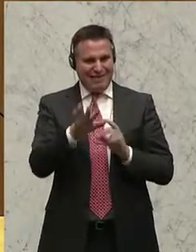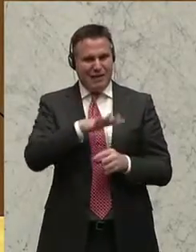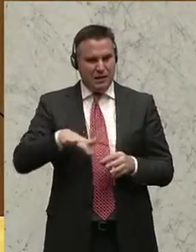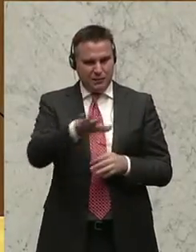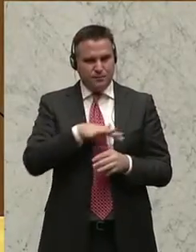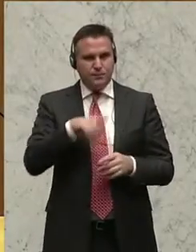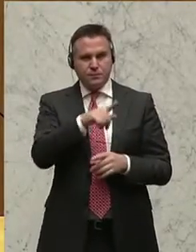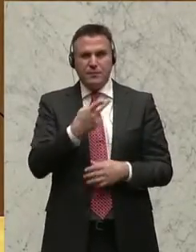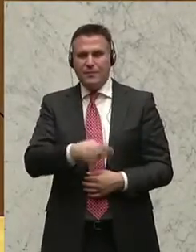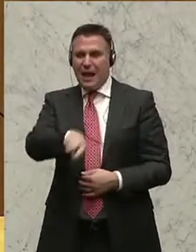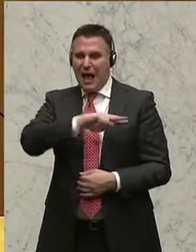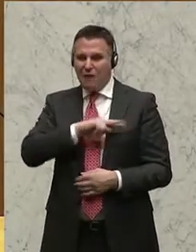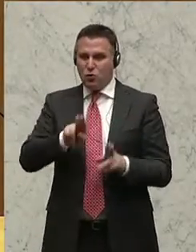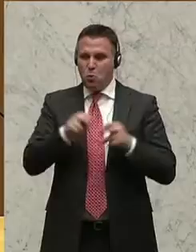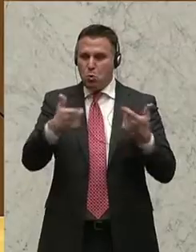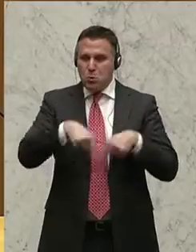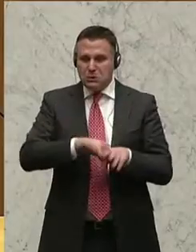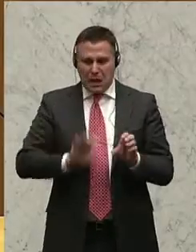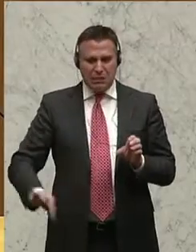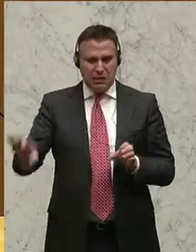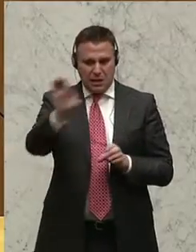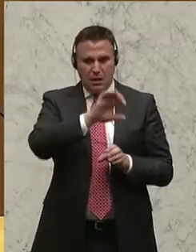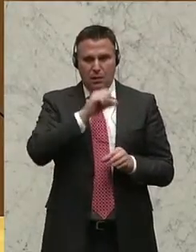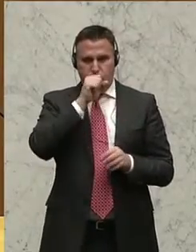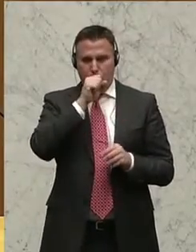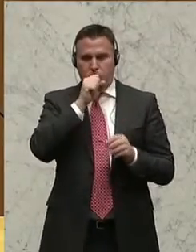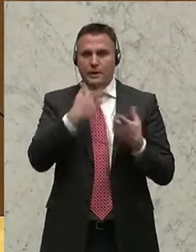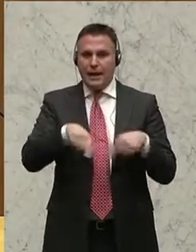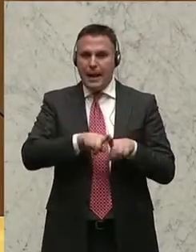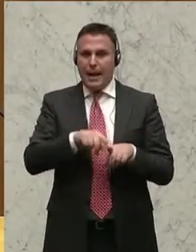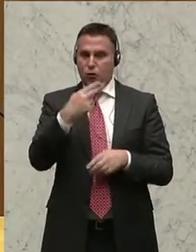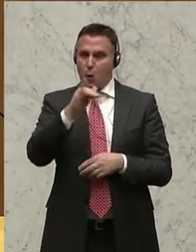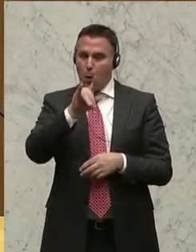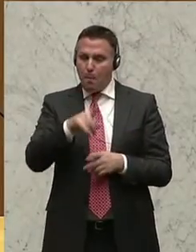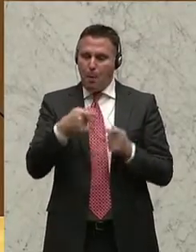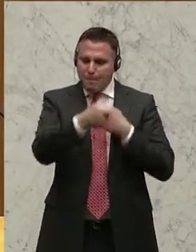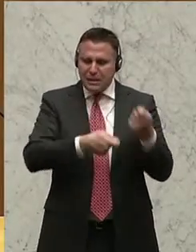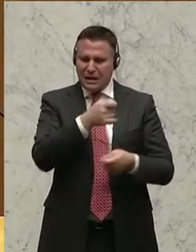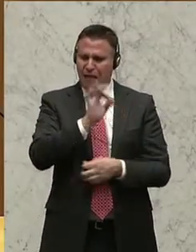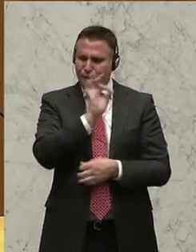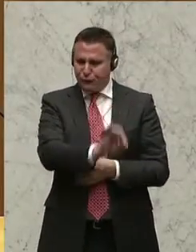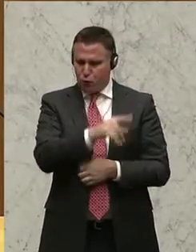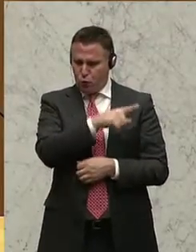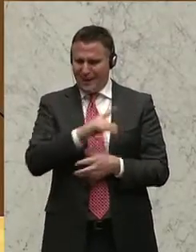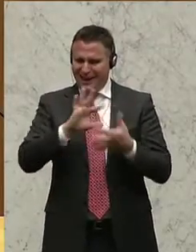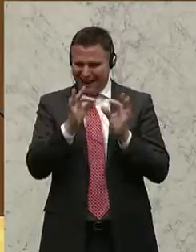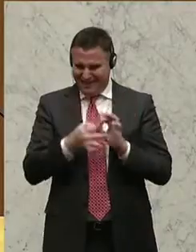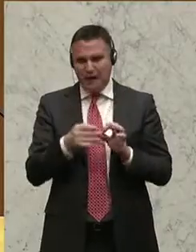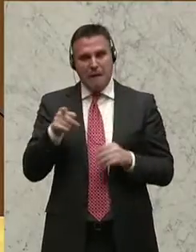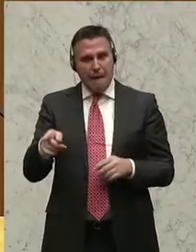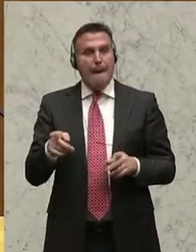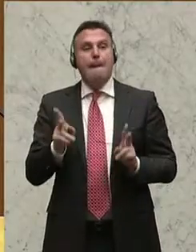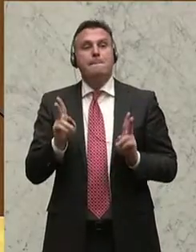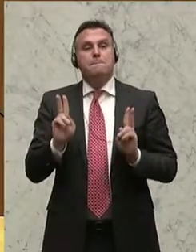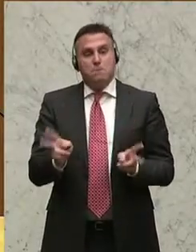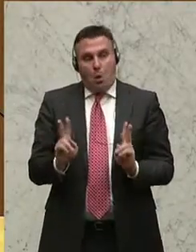die Co-Haftungen aller anderen Bundesländer über ihre jeweiligen Landeshypos für die Hypoalpe Adria in Milliardenhöhe, das hat Ihnen einen Hebel